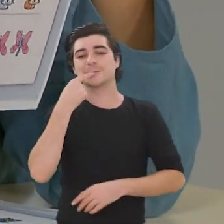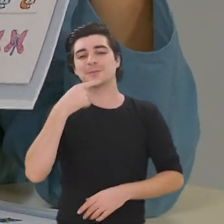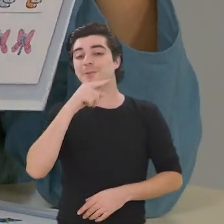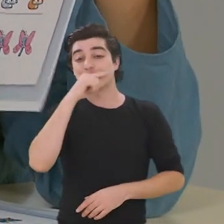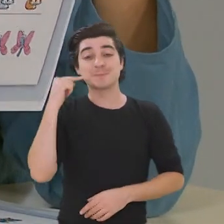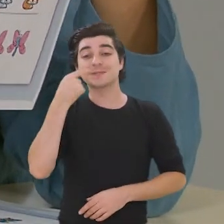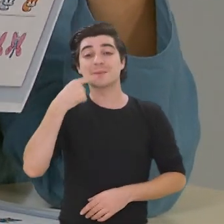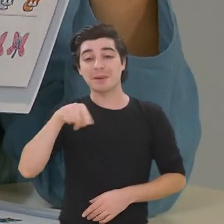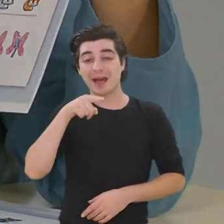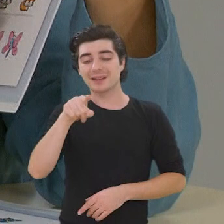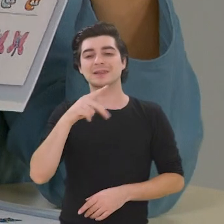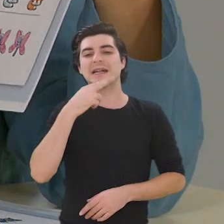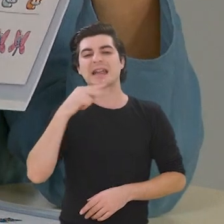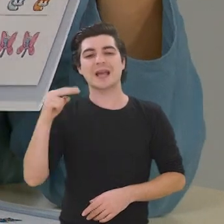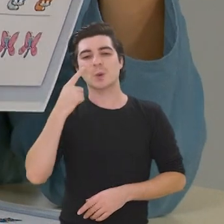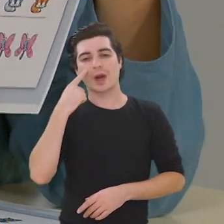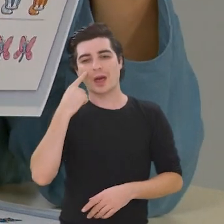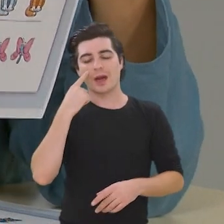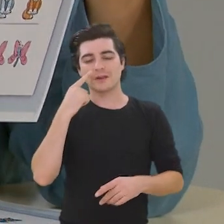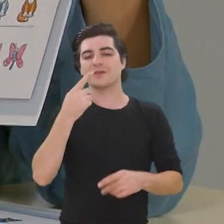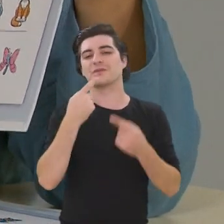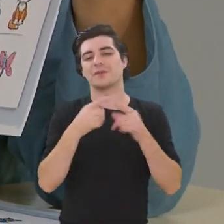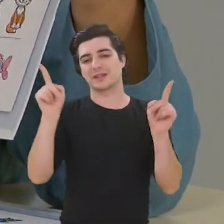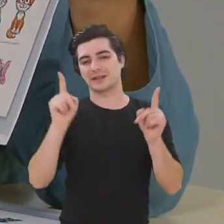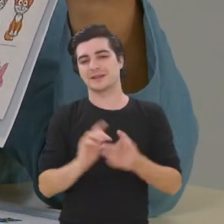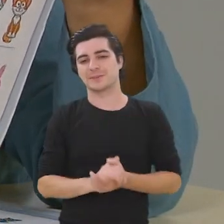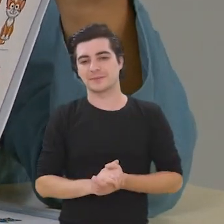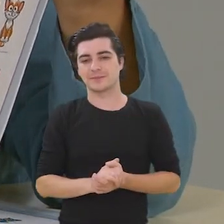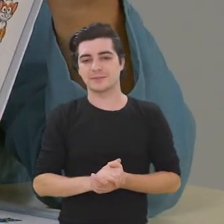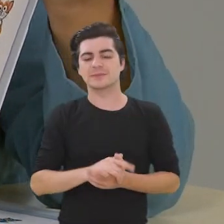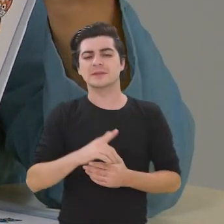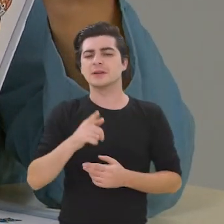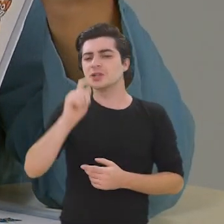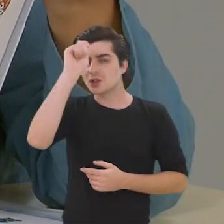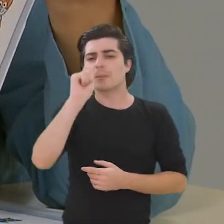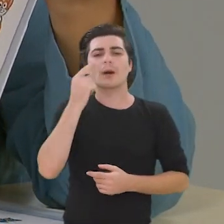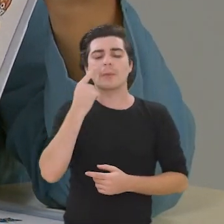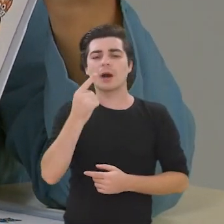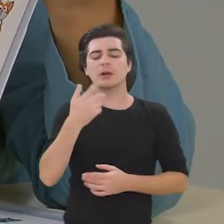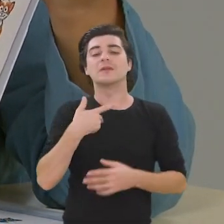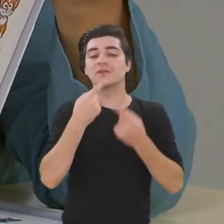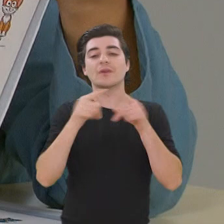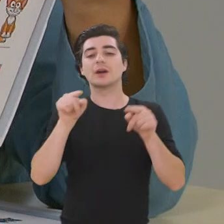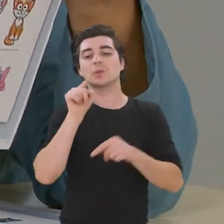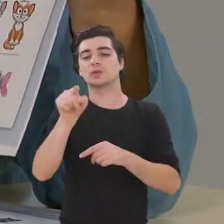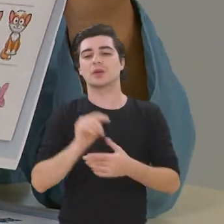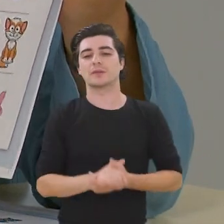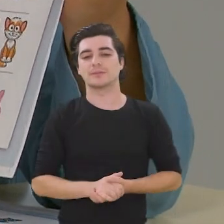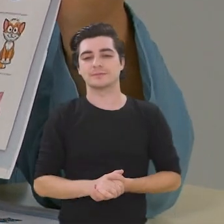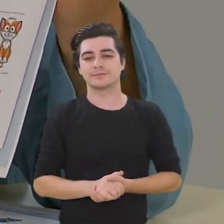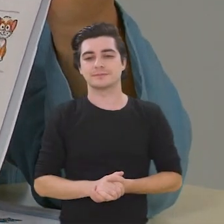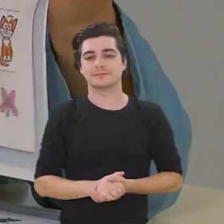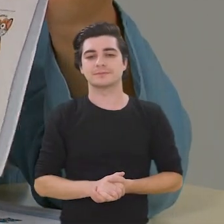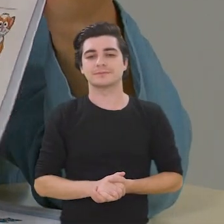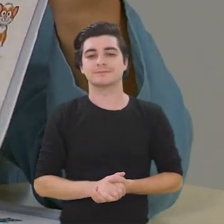Kırmızı olan biber renk olarak diğerlerinden farklı. Şapkalara bak ve bana farklı olanı göster.